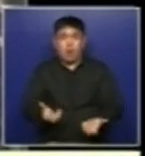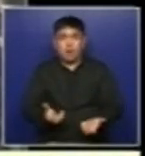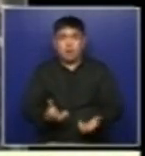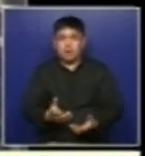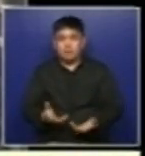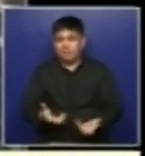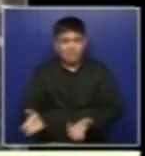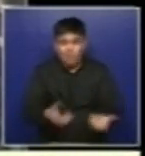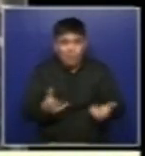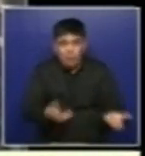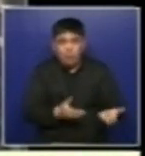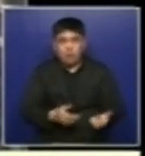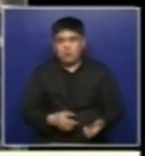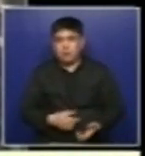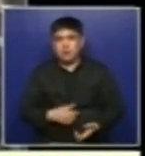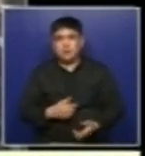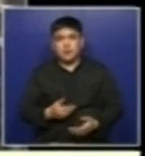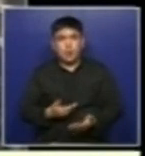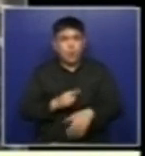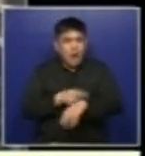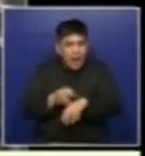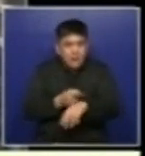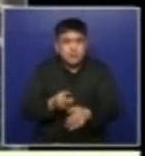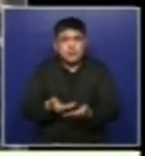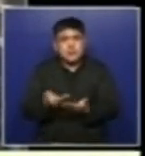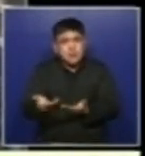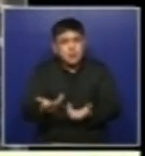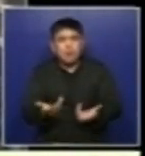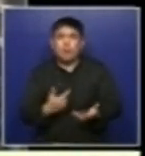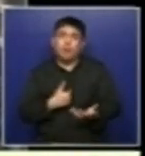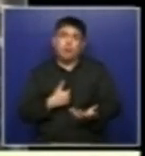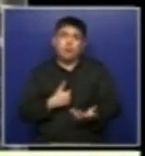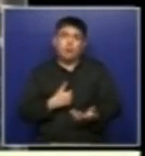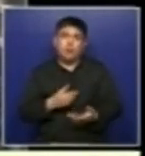านก่อนนะครับซื้อเวลานะครับไม่รีบเข้าไปให้มีการขนของออก